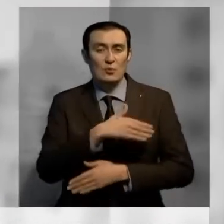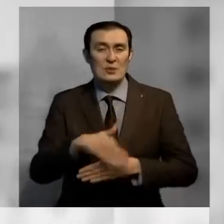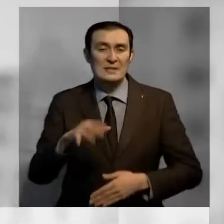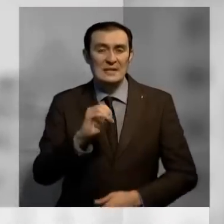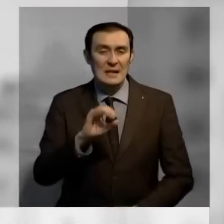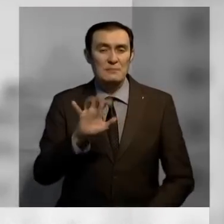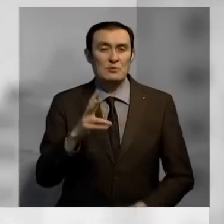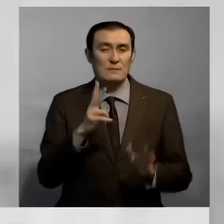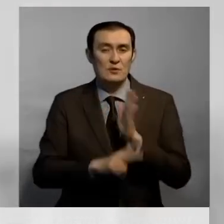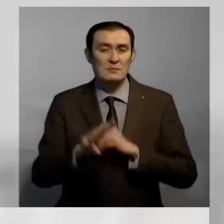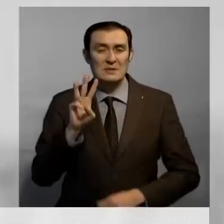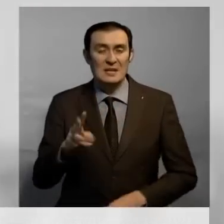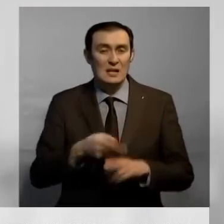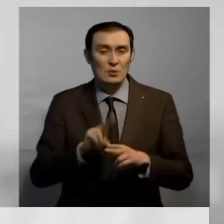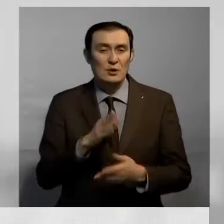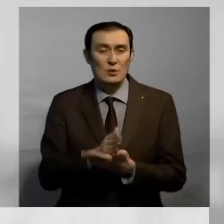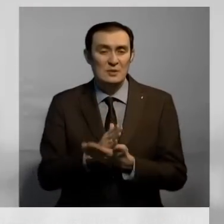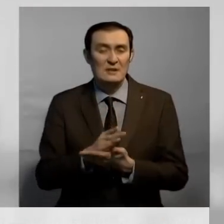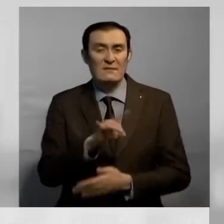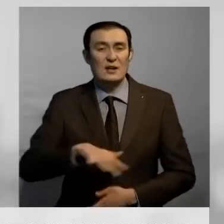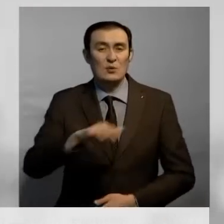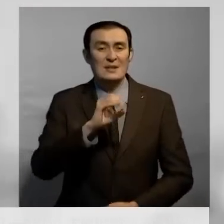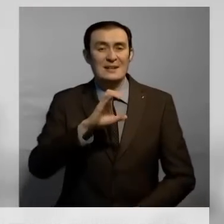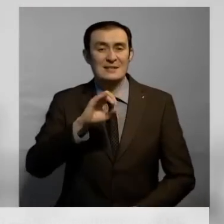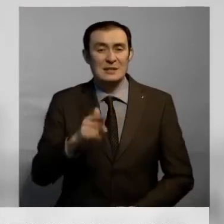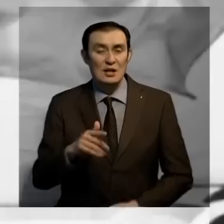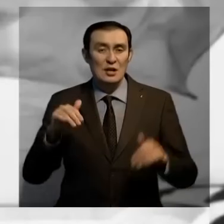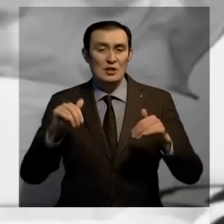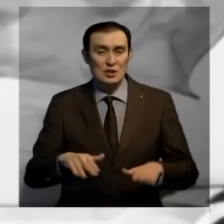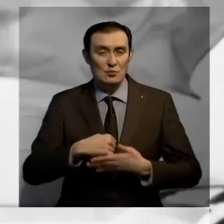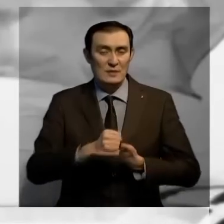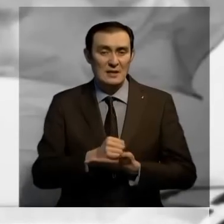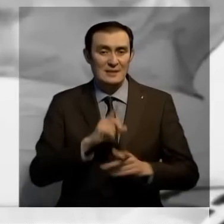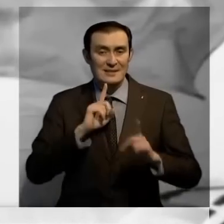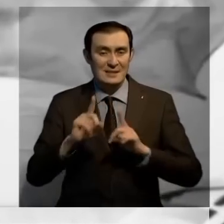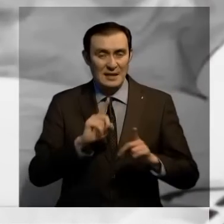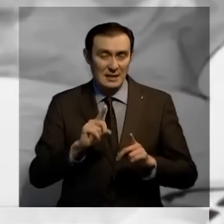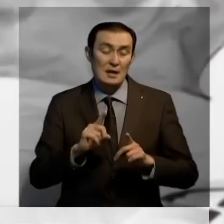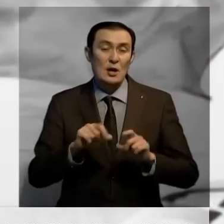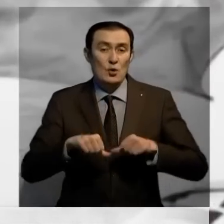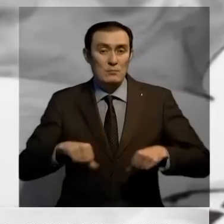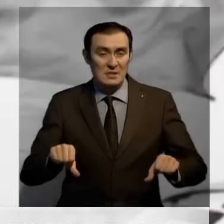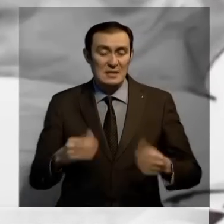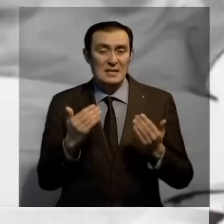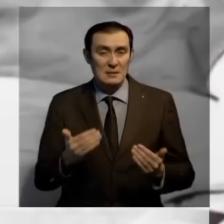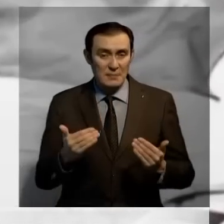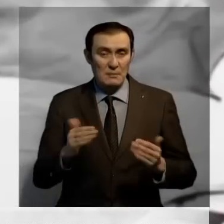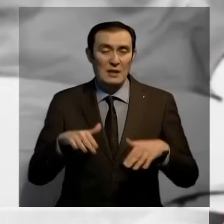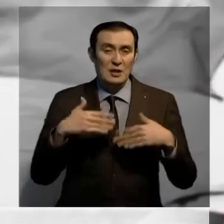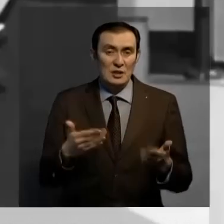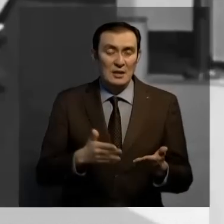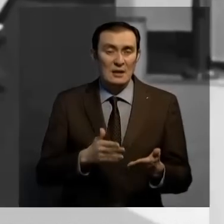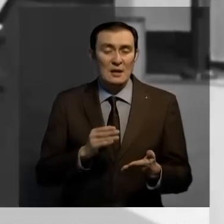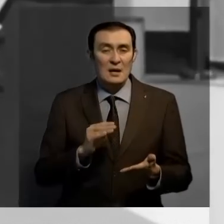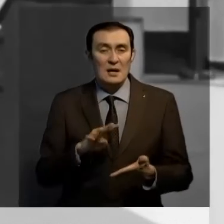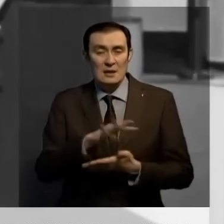улице Е-583, которая расположена в районе Есиль. Решение приняли на заседании ономастической комиссии. Теперь предложение